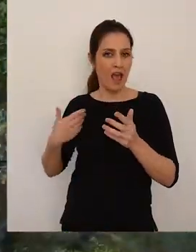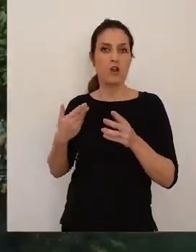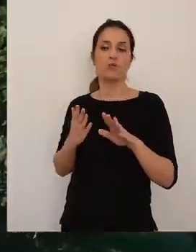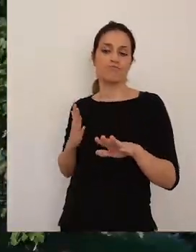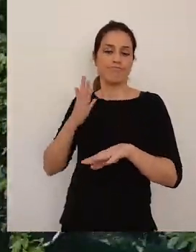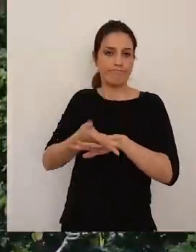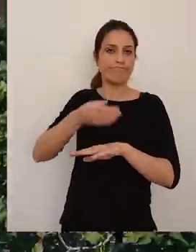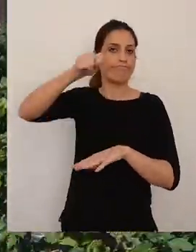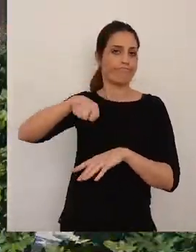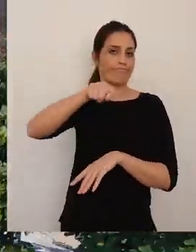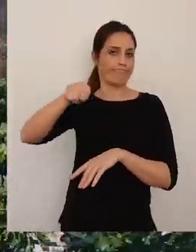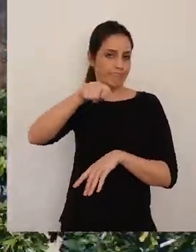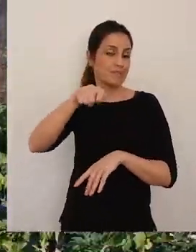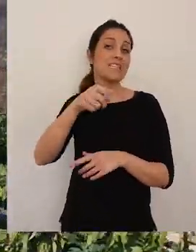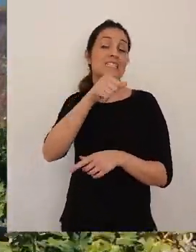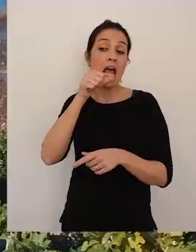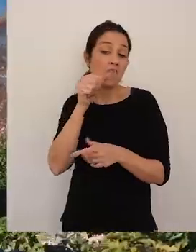pratico.